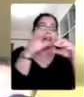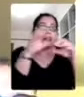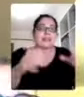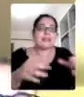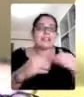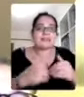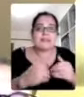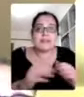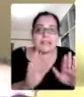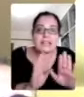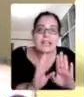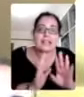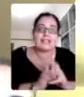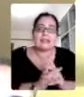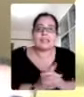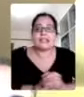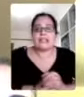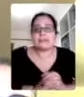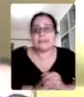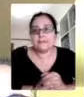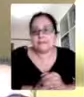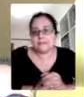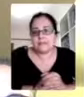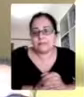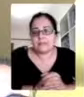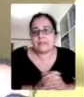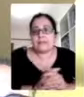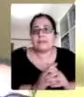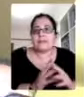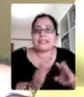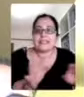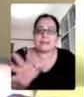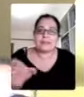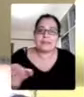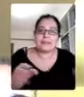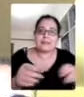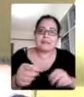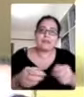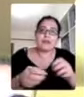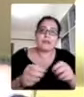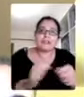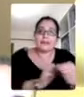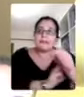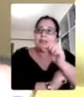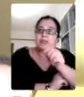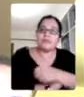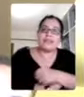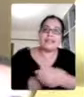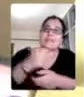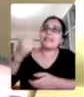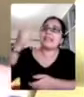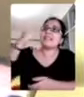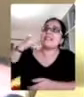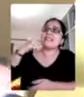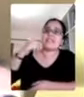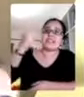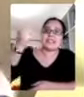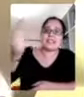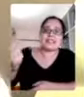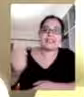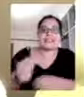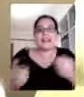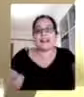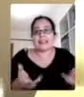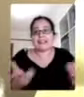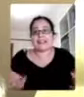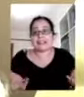gelmiştir. Mesela ben hiçbir zaman rakı adabına inanmadım. Masada bilmem kim koymadan bir yudum alınıp genize gidecek de